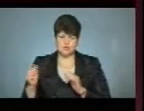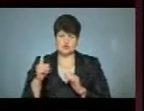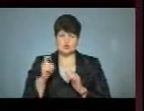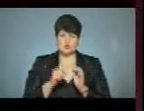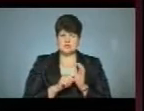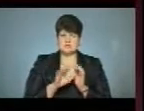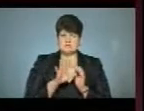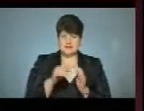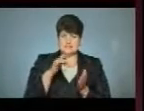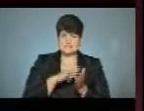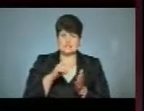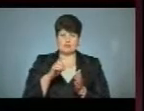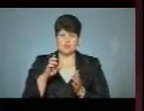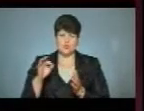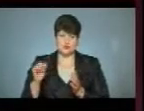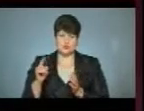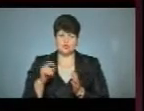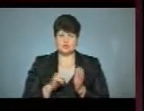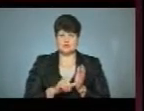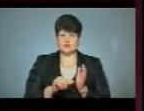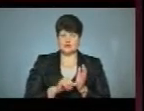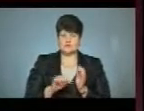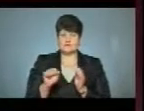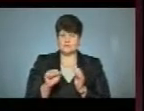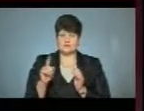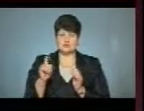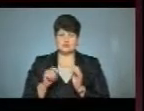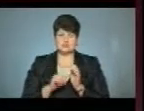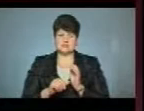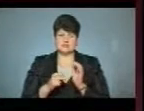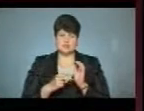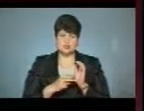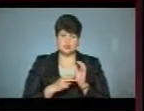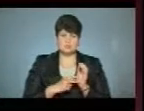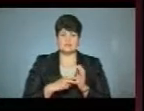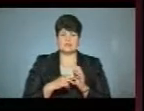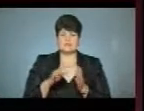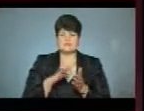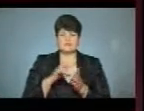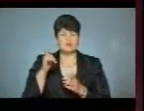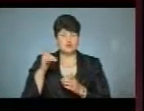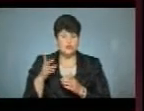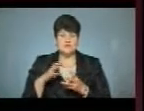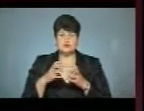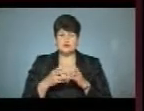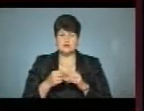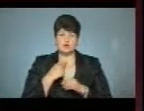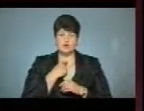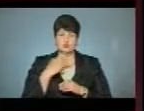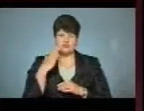165 із центром у Зборові, 166 в Теребовлі і 167 із центром у Чорткові. Результати голосування